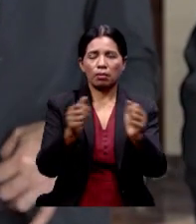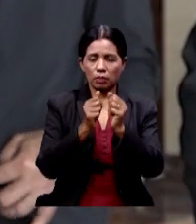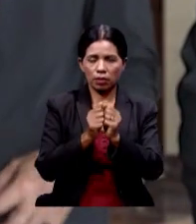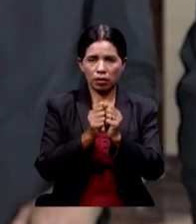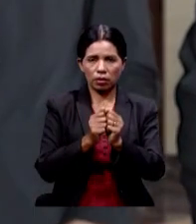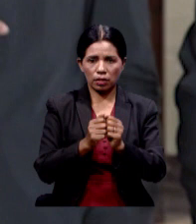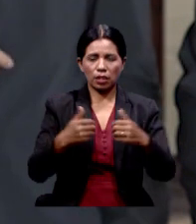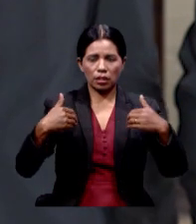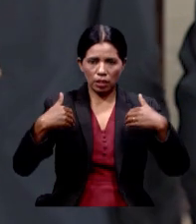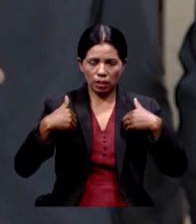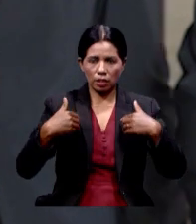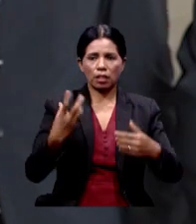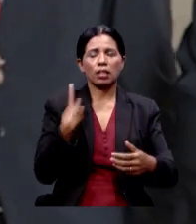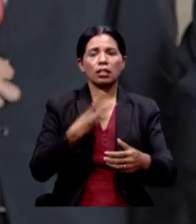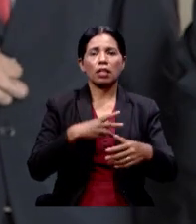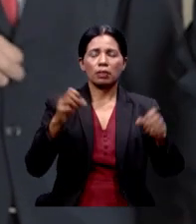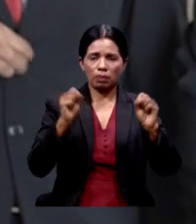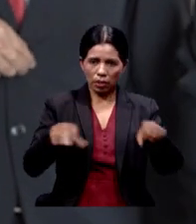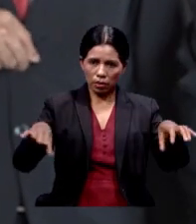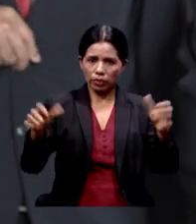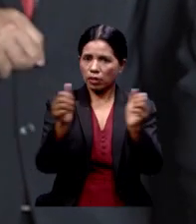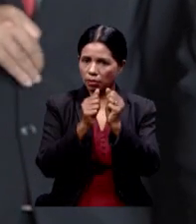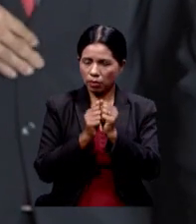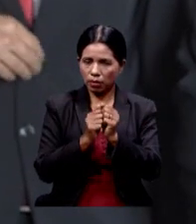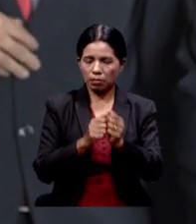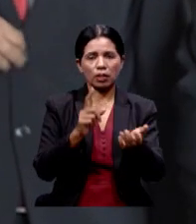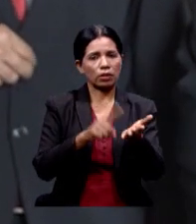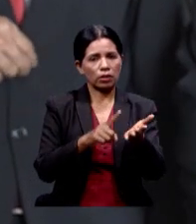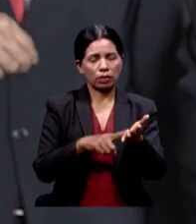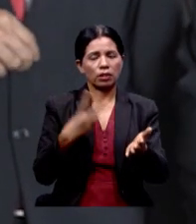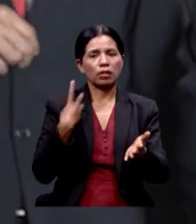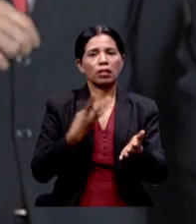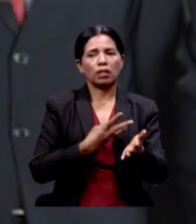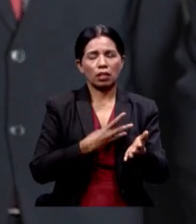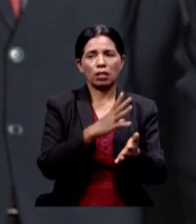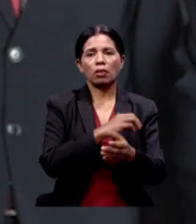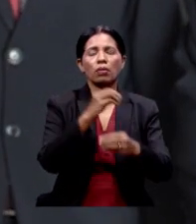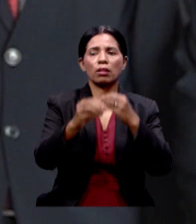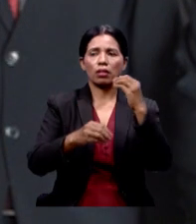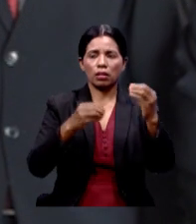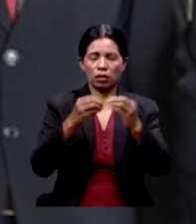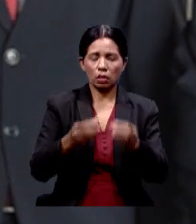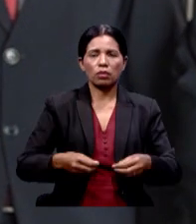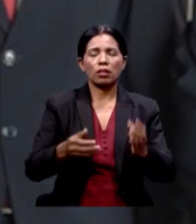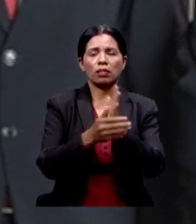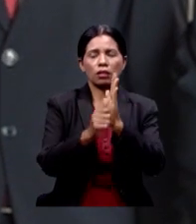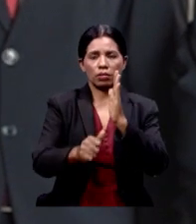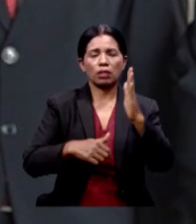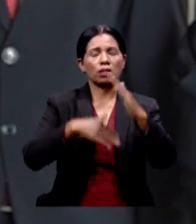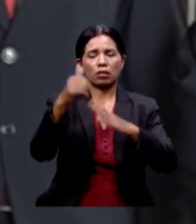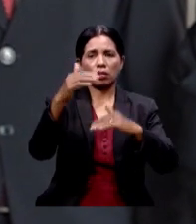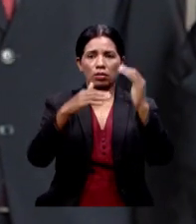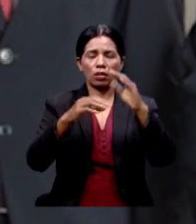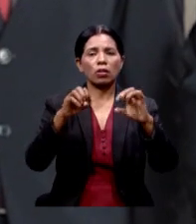hal yang kita akan kolaborasikan hasil diskusi dengan ITDL tadi pagi adalah capacity building baik di sisi